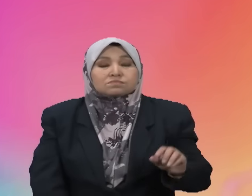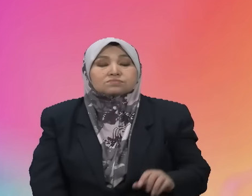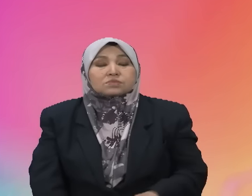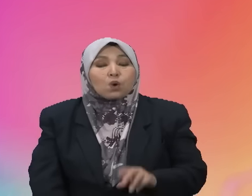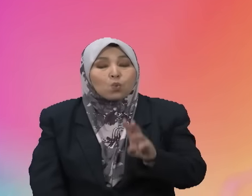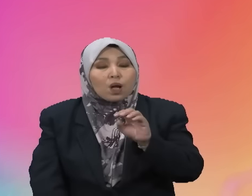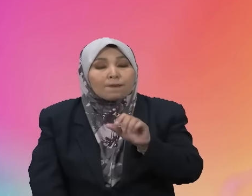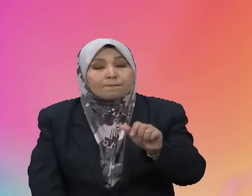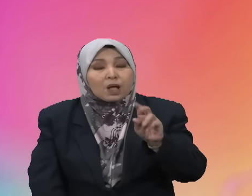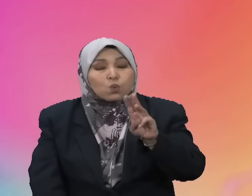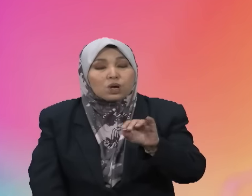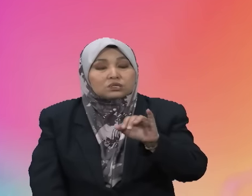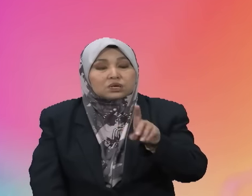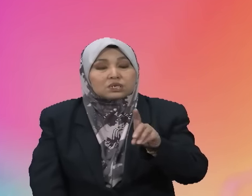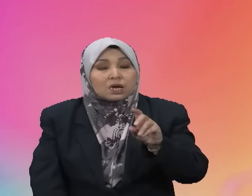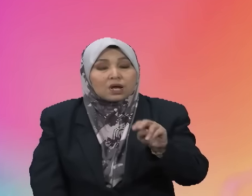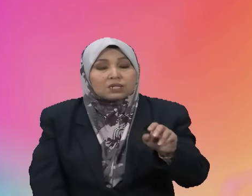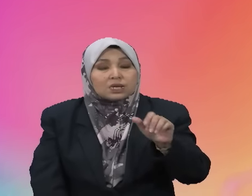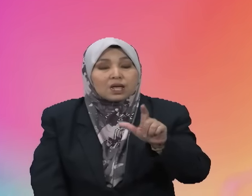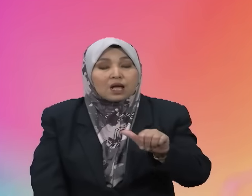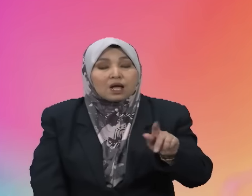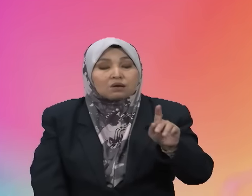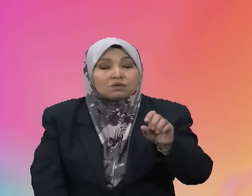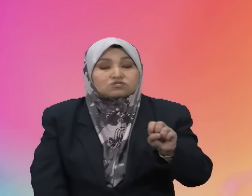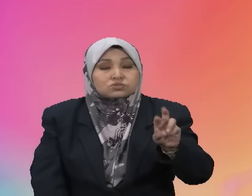ma wajadna li